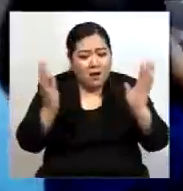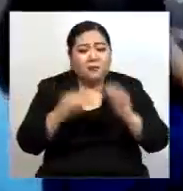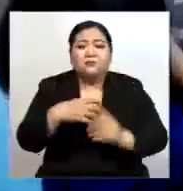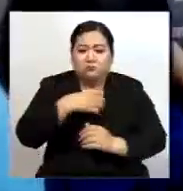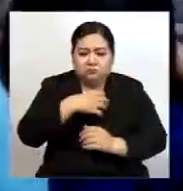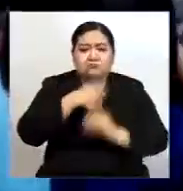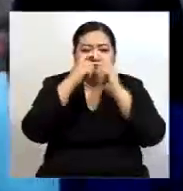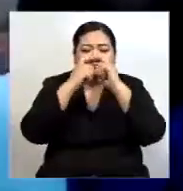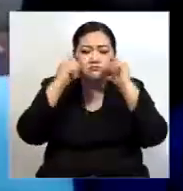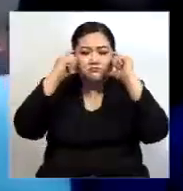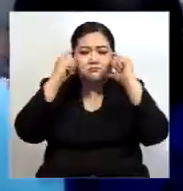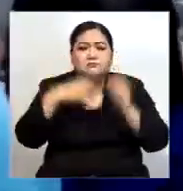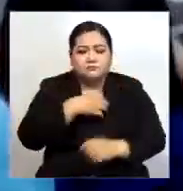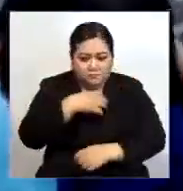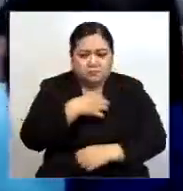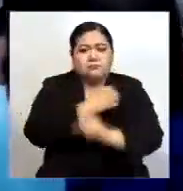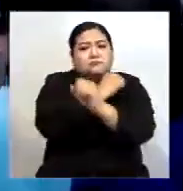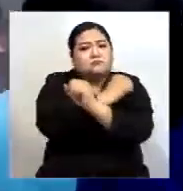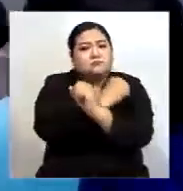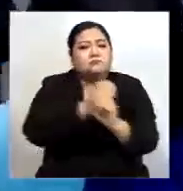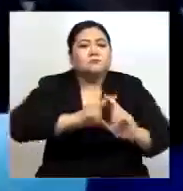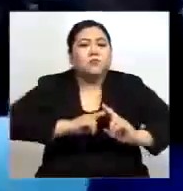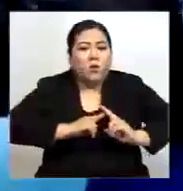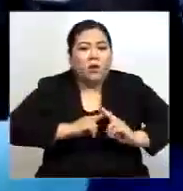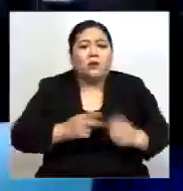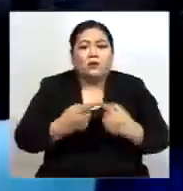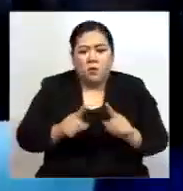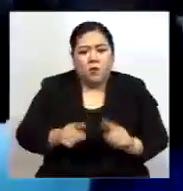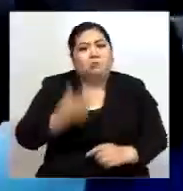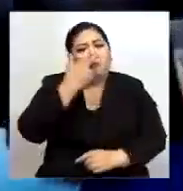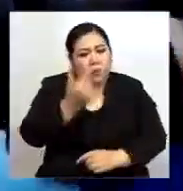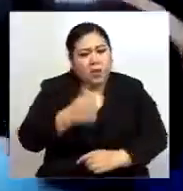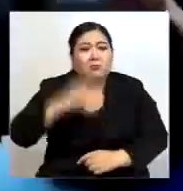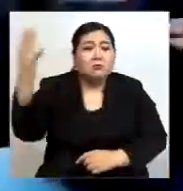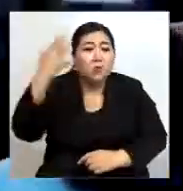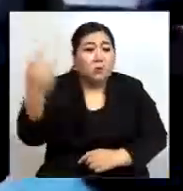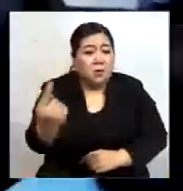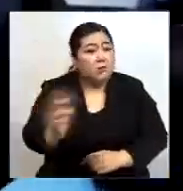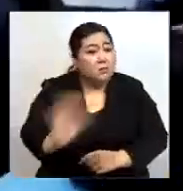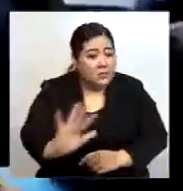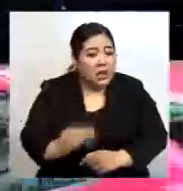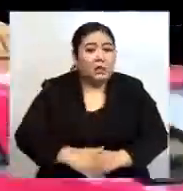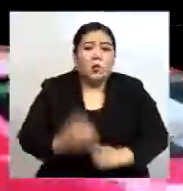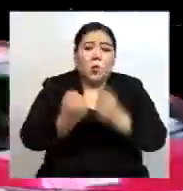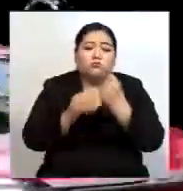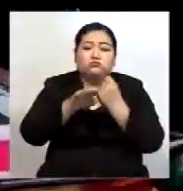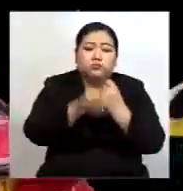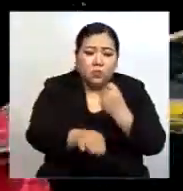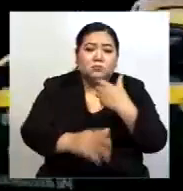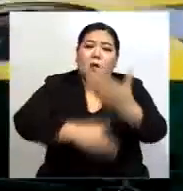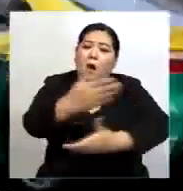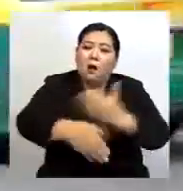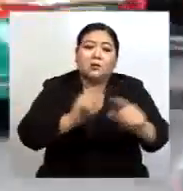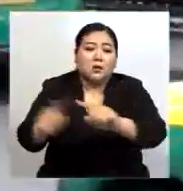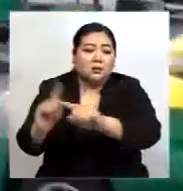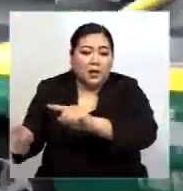ที่จะได้หน้ากากอนามัยไปไว้ใช้ในการป้องกันตัวเองแต่ก็ต้องบอกว่าไม่ใช่สีลมที่เดียวนะคะที่เขาไปจอดแล้วก็ขายหน้ากากอนามัยเ